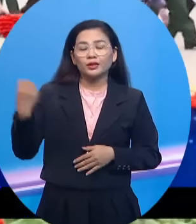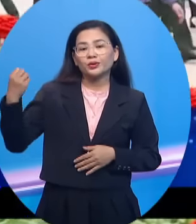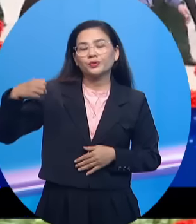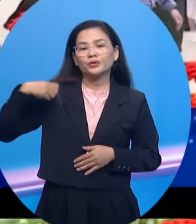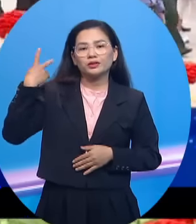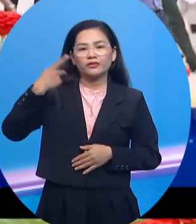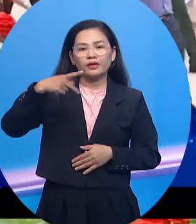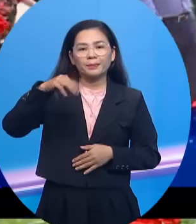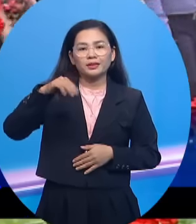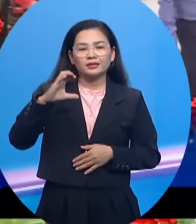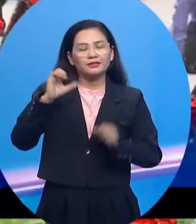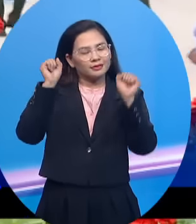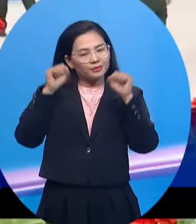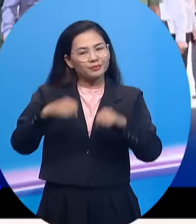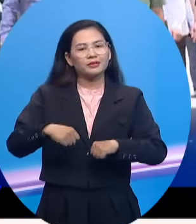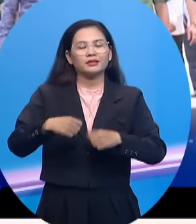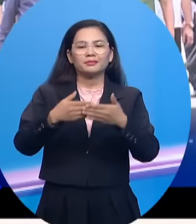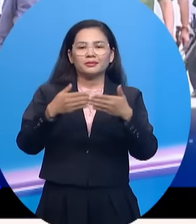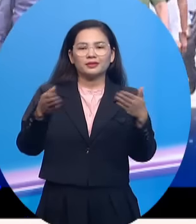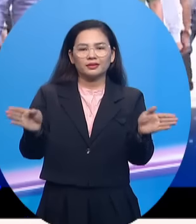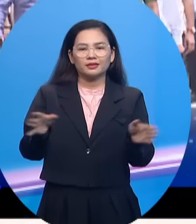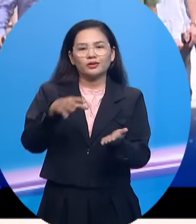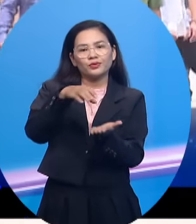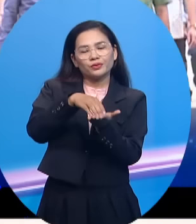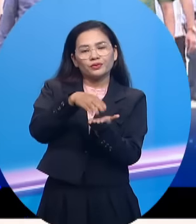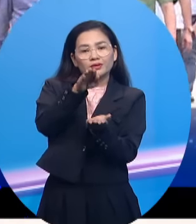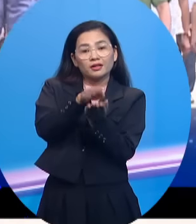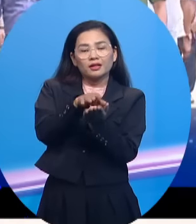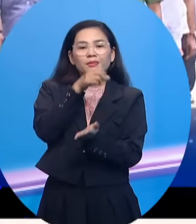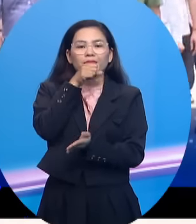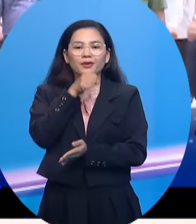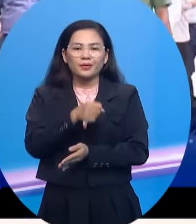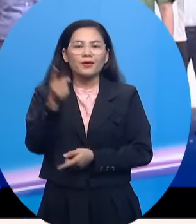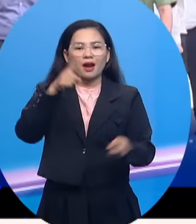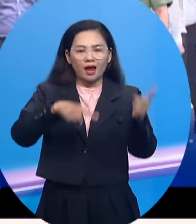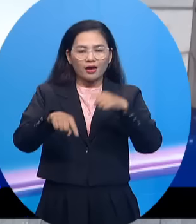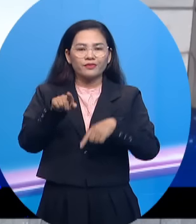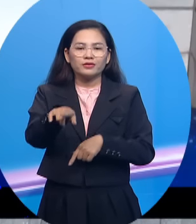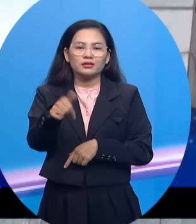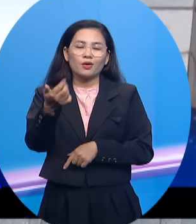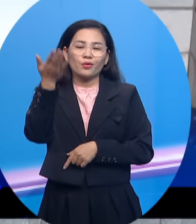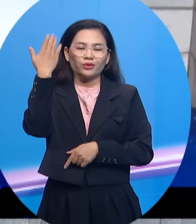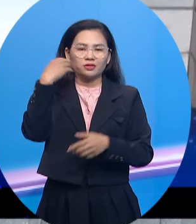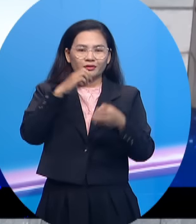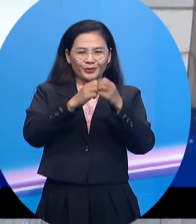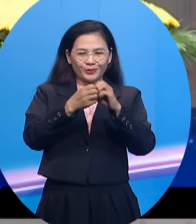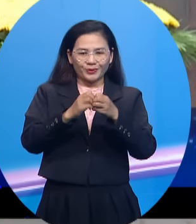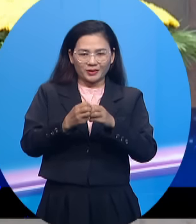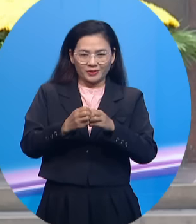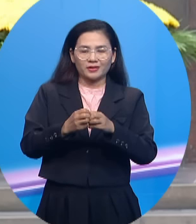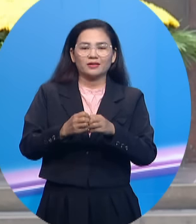Thủ tướng Phạm Minh Chính nhất trí mở cửa trở lại lăng Chủ tịch Hồ Chí Minh từ hôm nay 13 tháng 8 sau thời gian tu bổ định